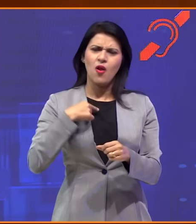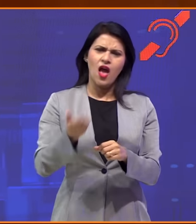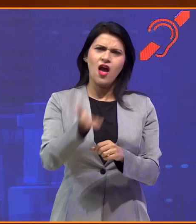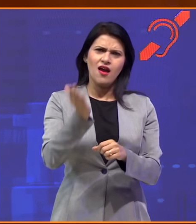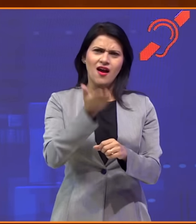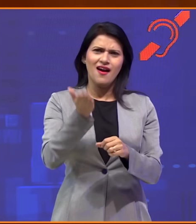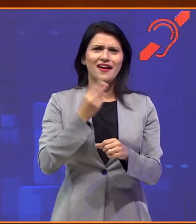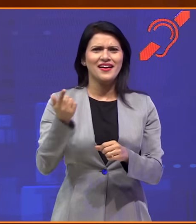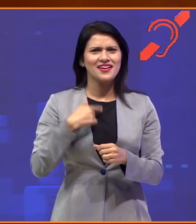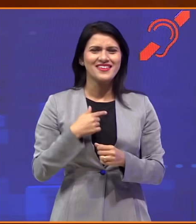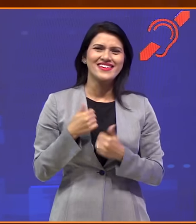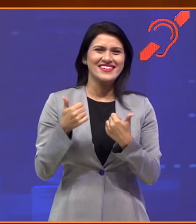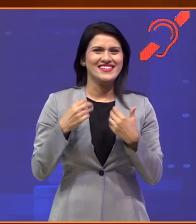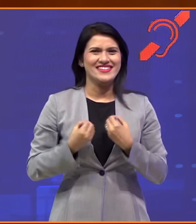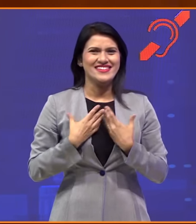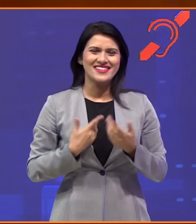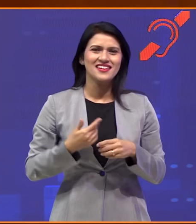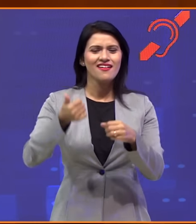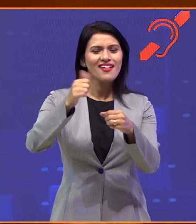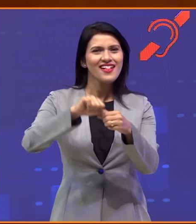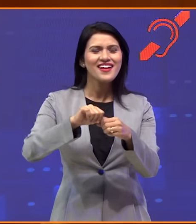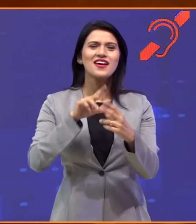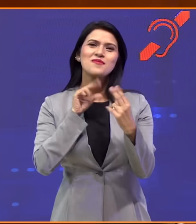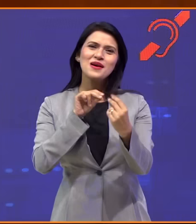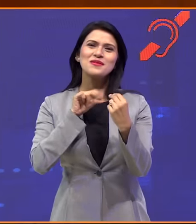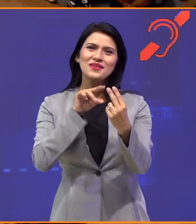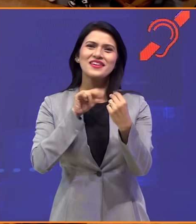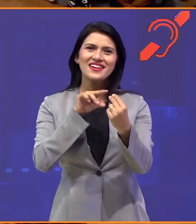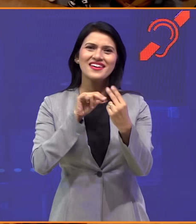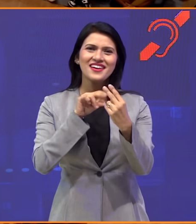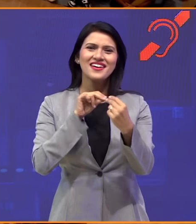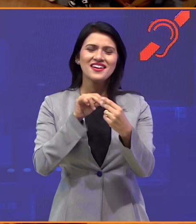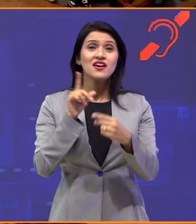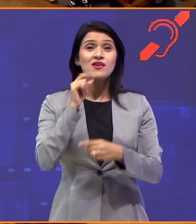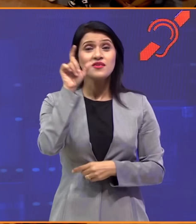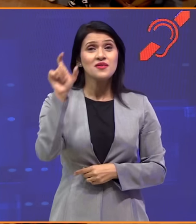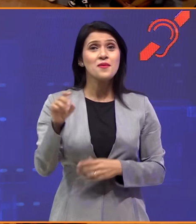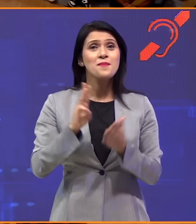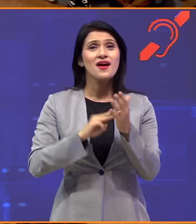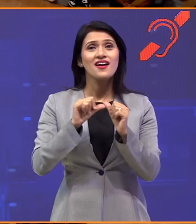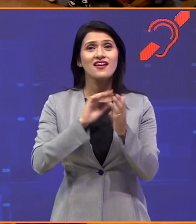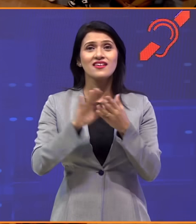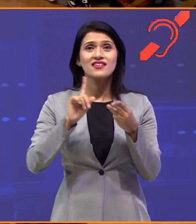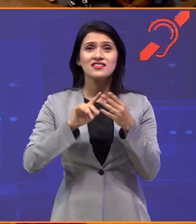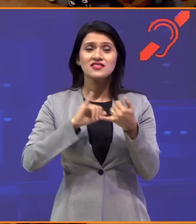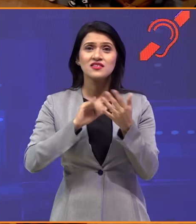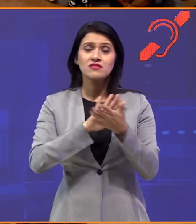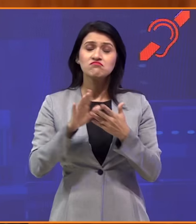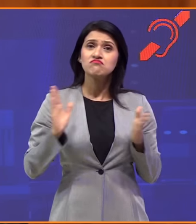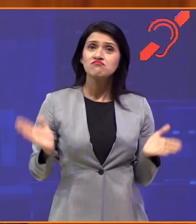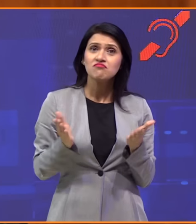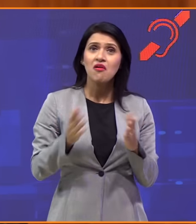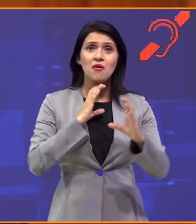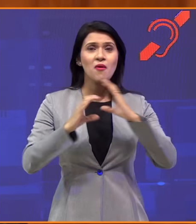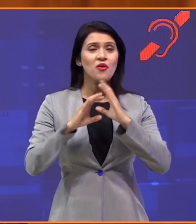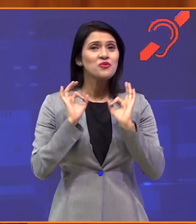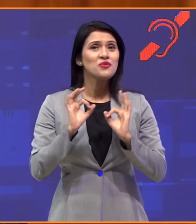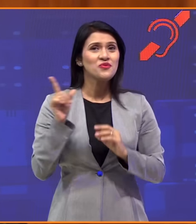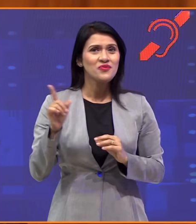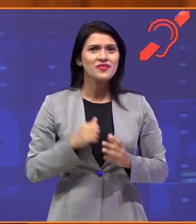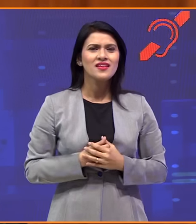प पि पि और तीसरा डाला बातचीत कर रहे हैं भट साहब तो आप जानते हैं कैसे बात करते हैं काफी इंगेजिंग होता है लेकिन उसके